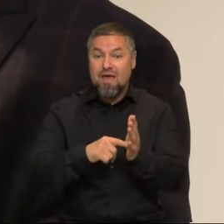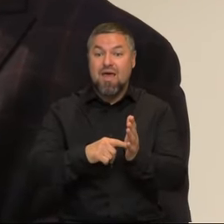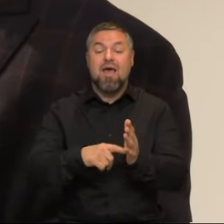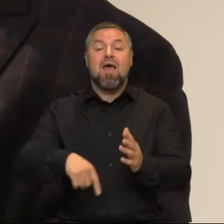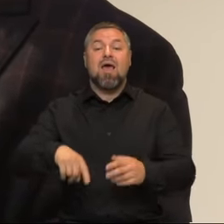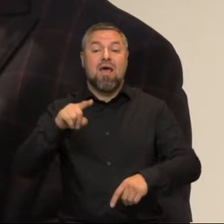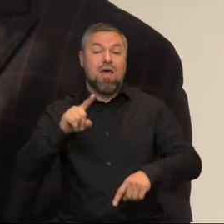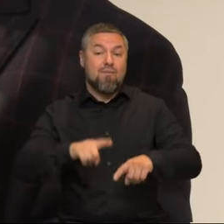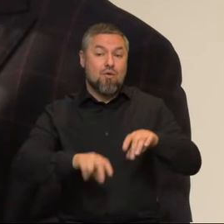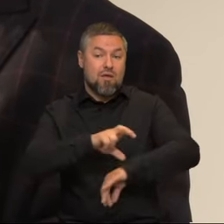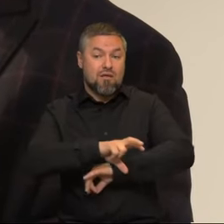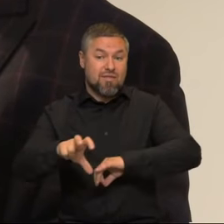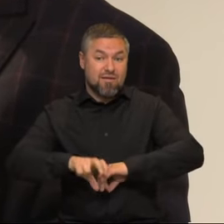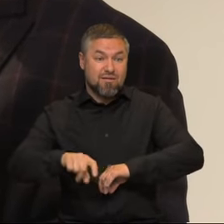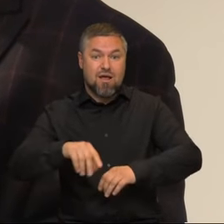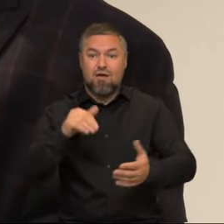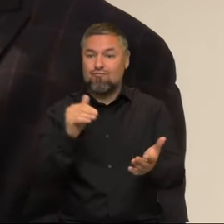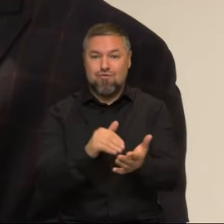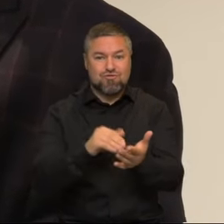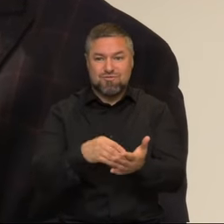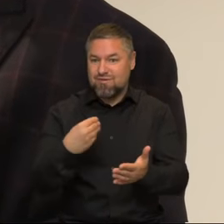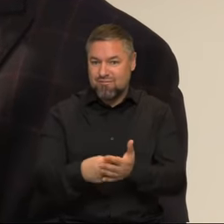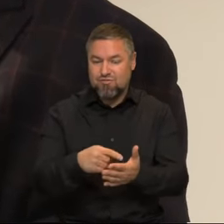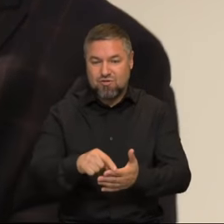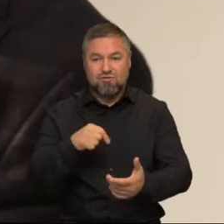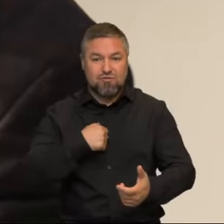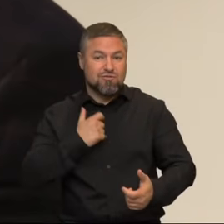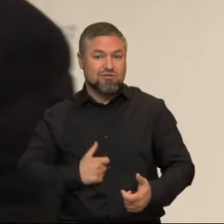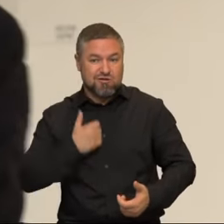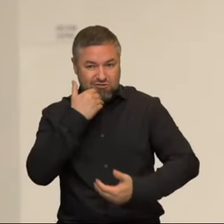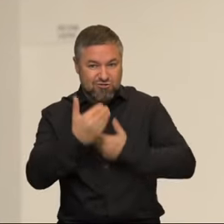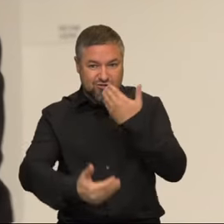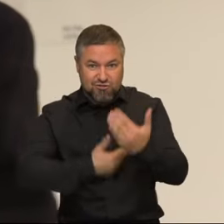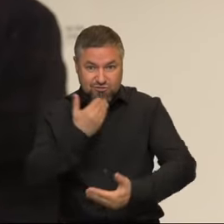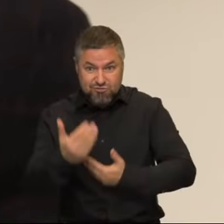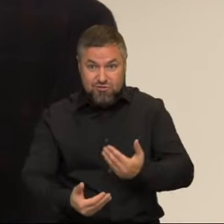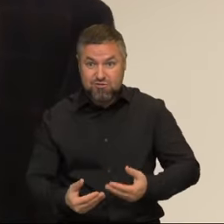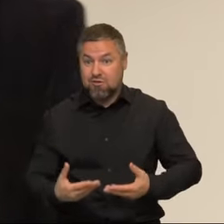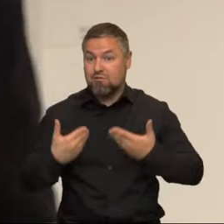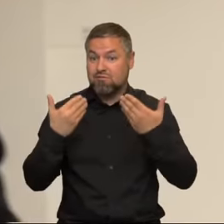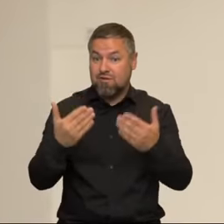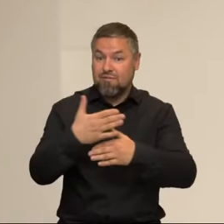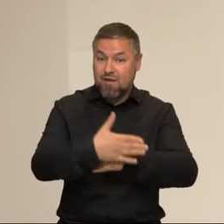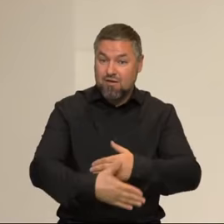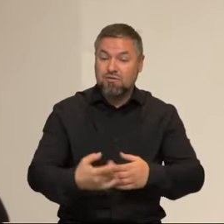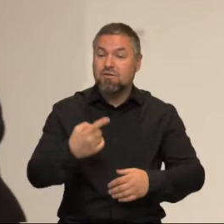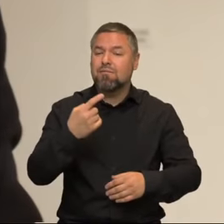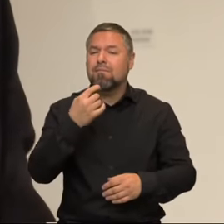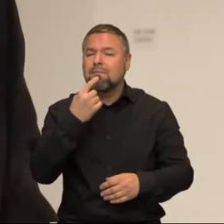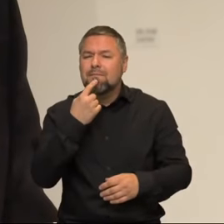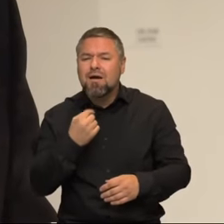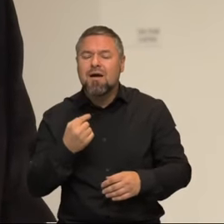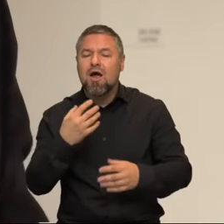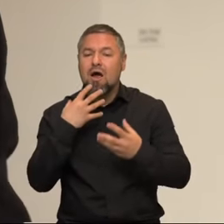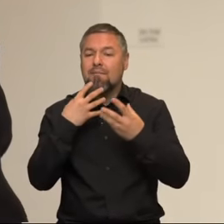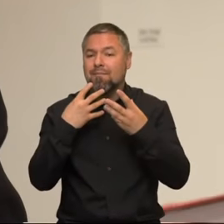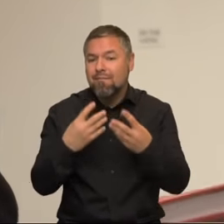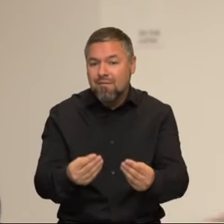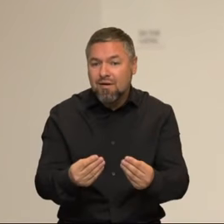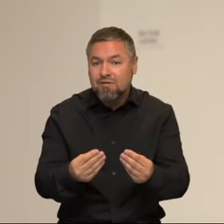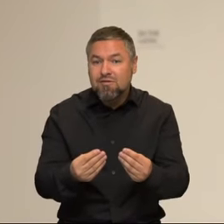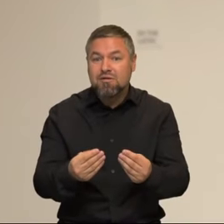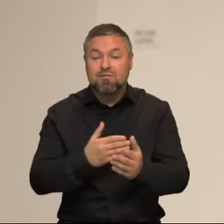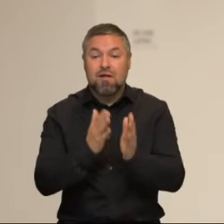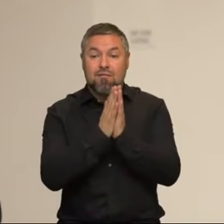na Politechnice Łódzkiej są potrzebne i tego wam serdecznie życzę. Wręczając na koniec drobny upominek, mam nadzieję, że